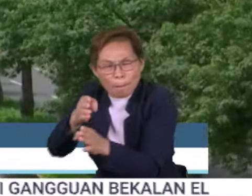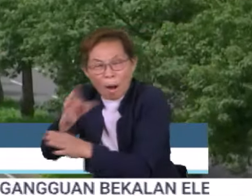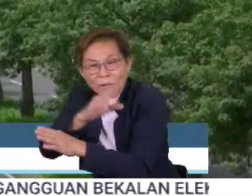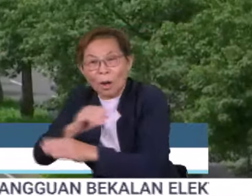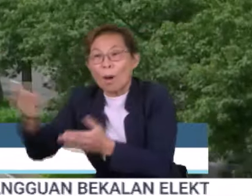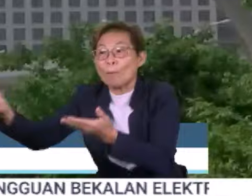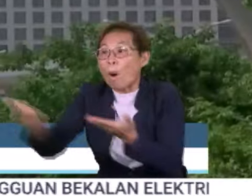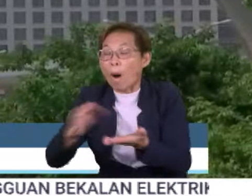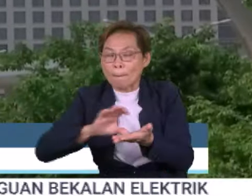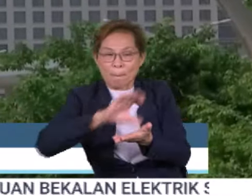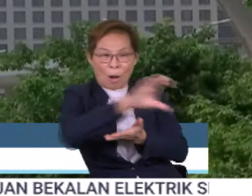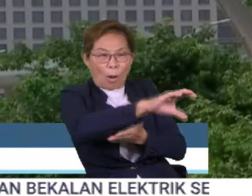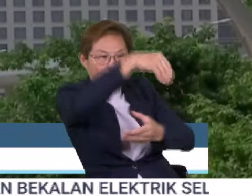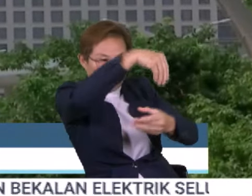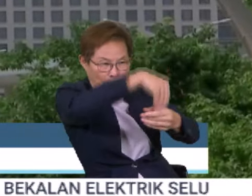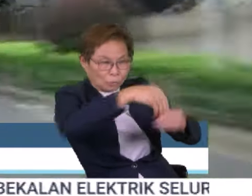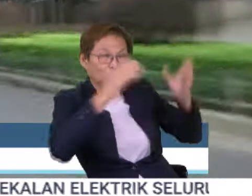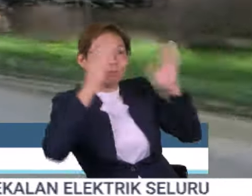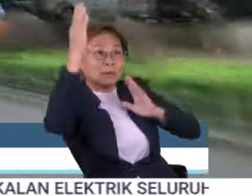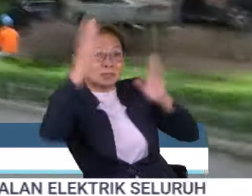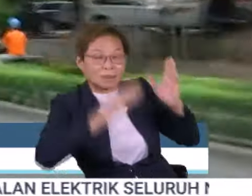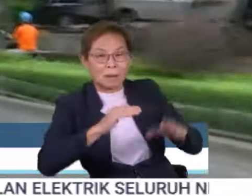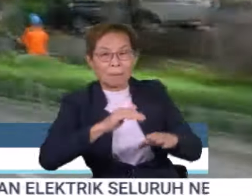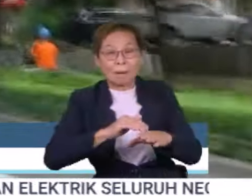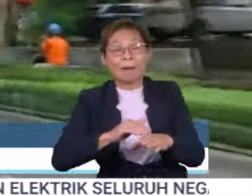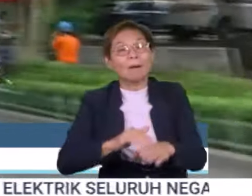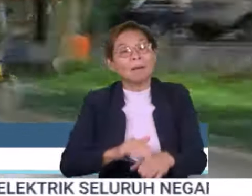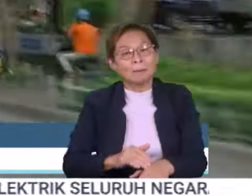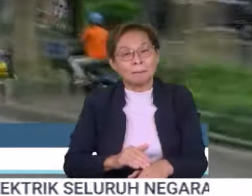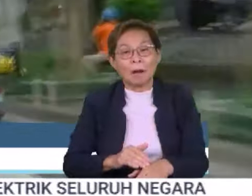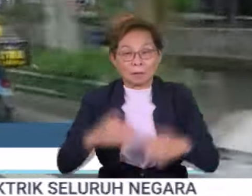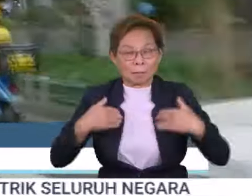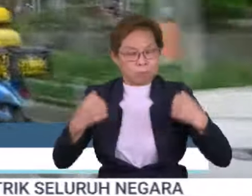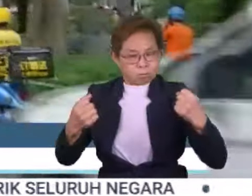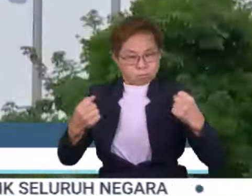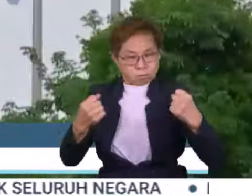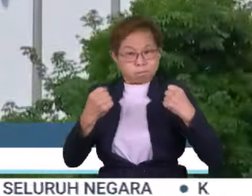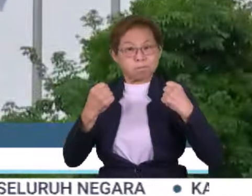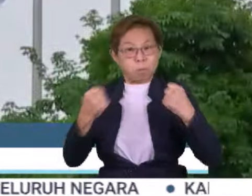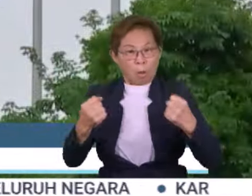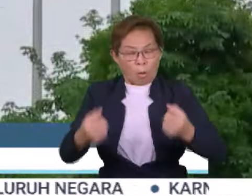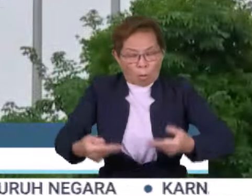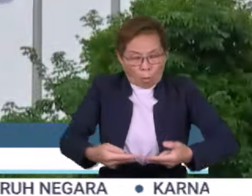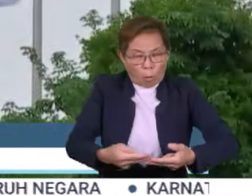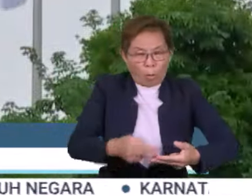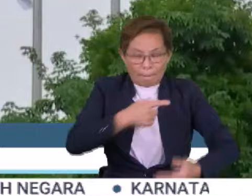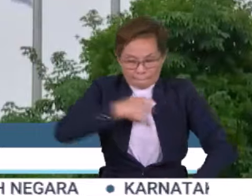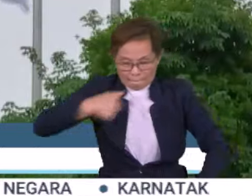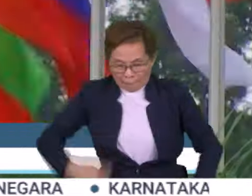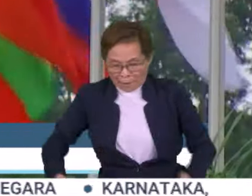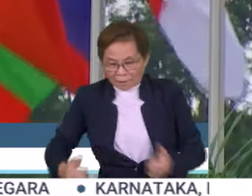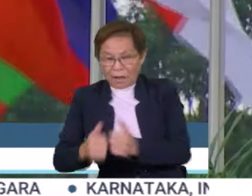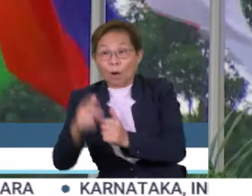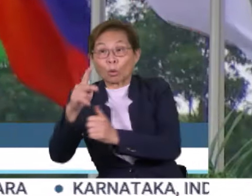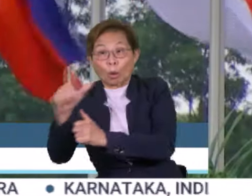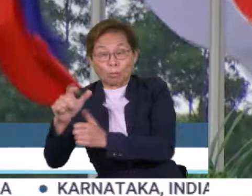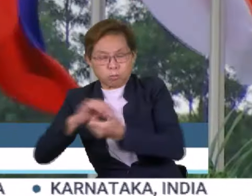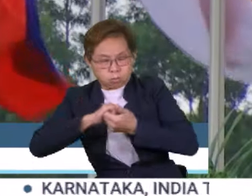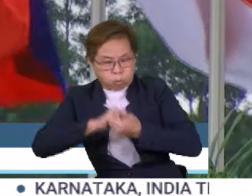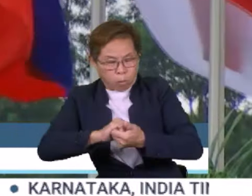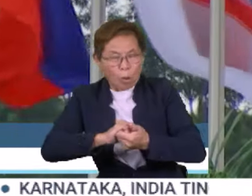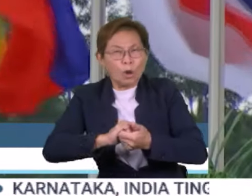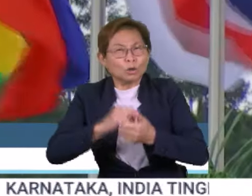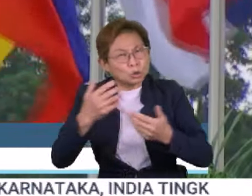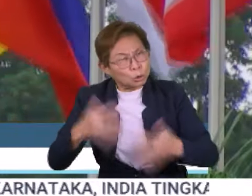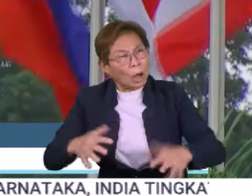membawa pelaburan masuk ke Malaysia. Pada masa sama, memperkukuhkan lagi hubungan Beijing-Kuala Lumpur yang sudah